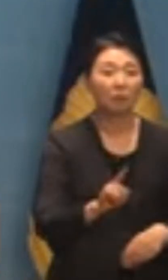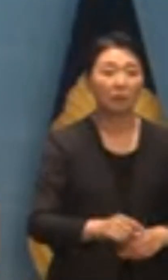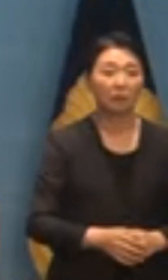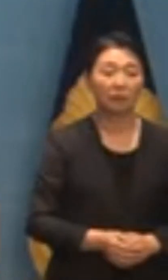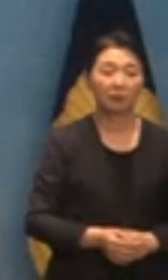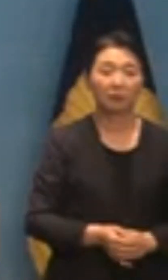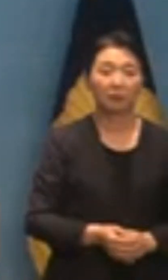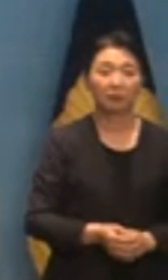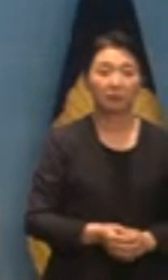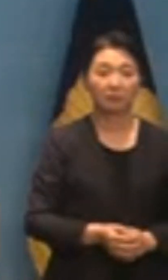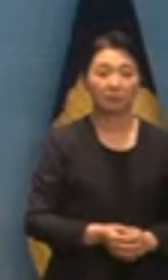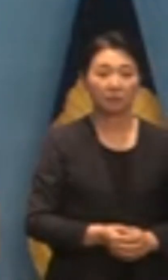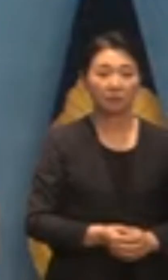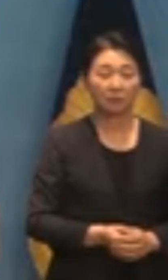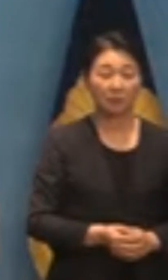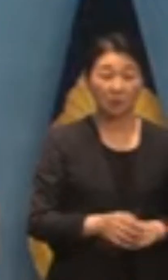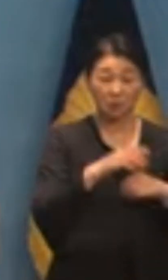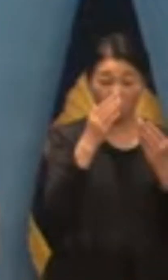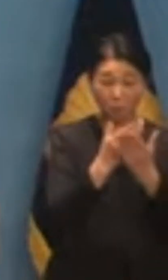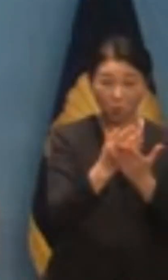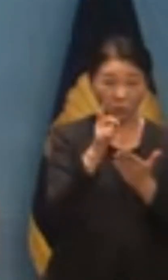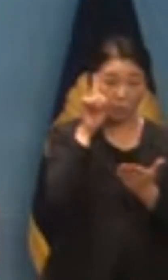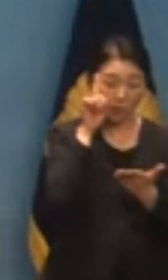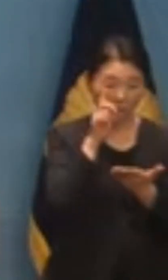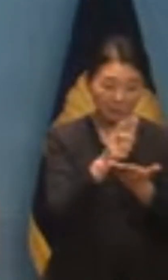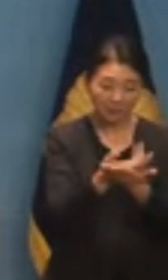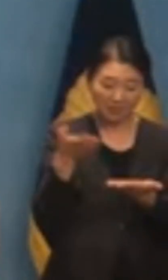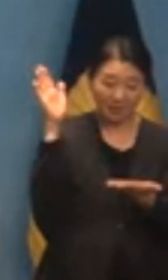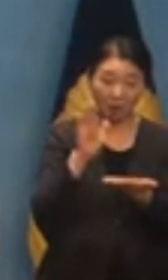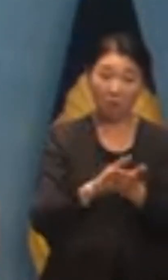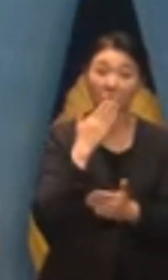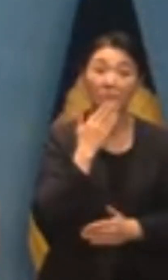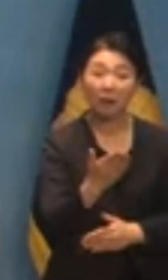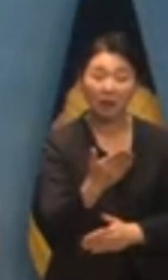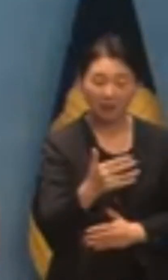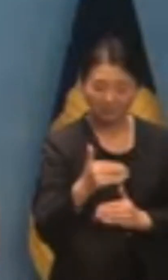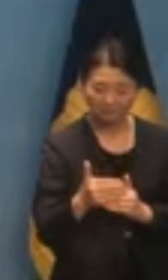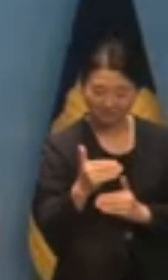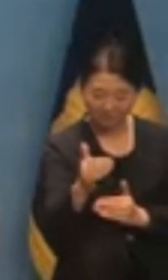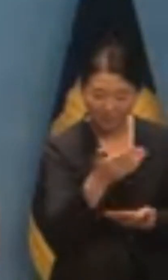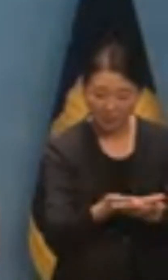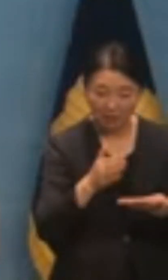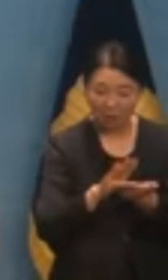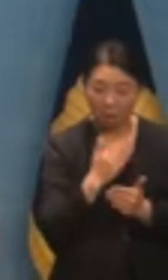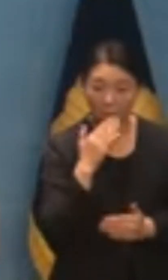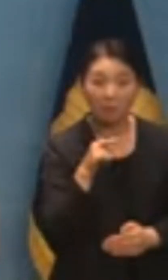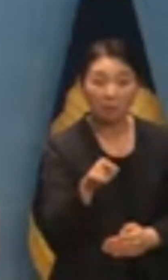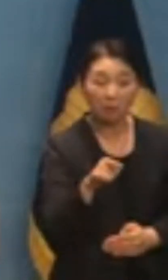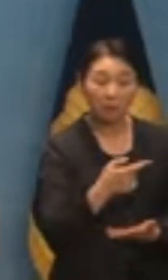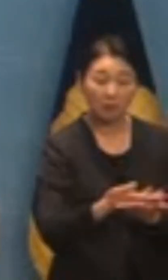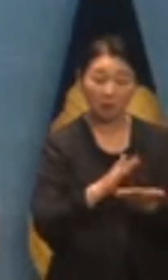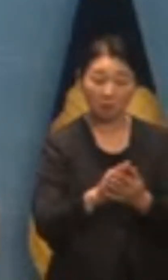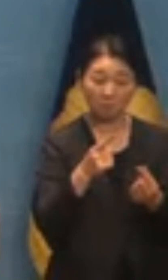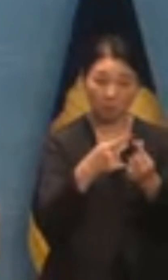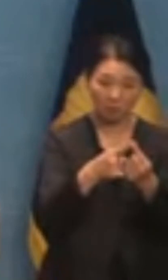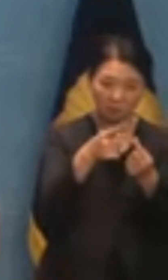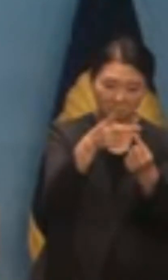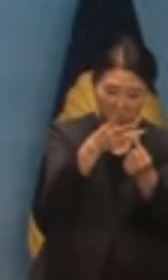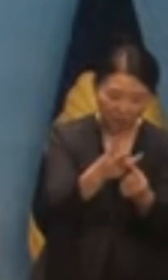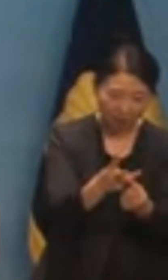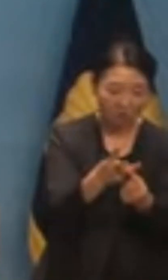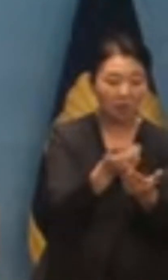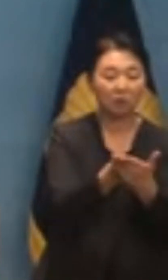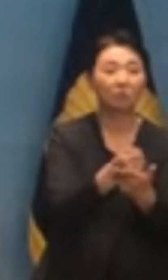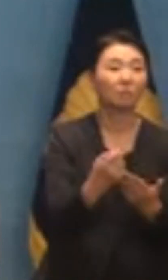하는가? 전면적 개헌이 가능한가? 점진적 개헌이 가능하다면 개헌 우선순위는